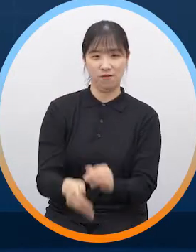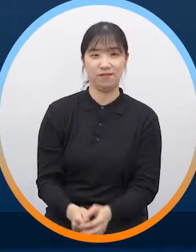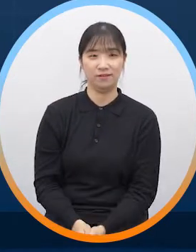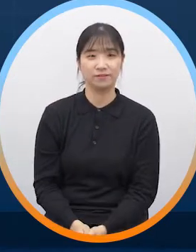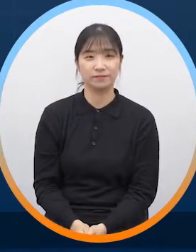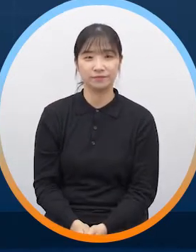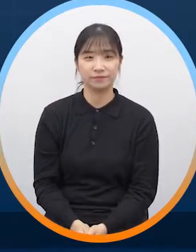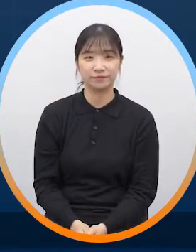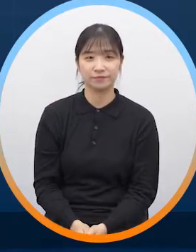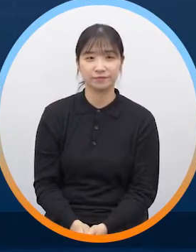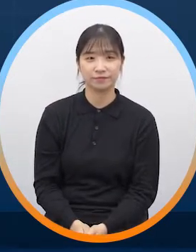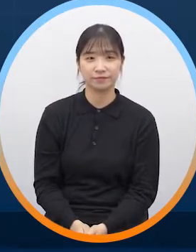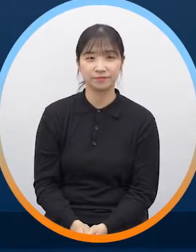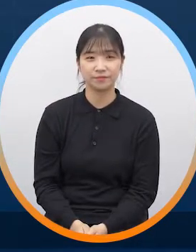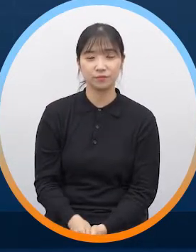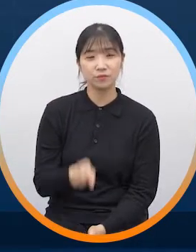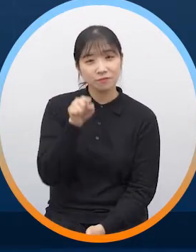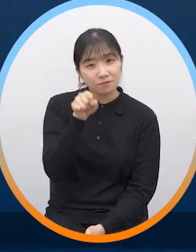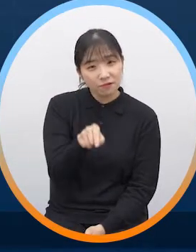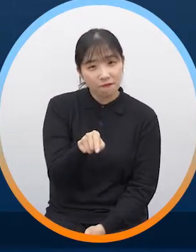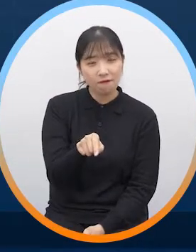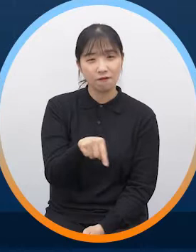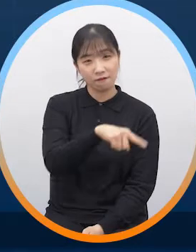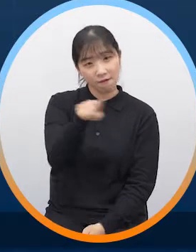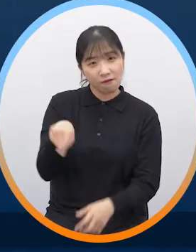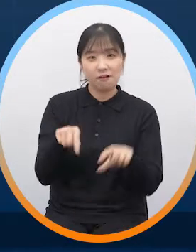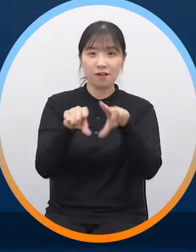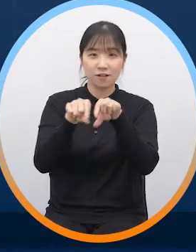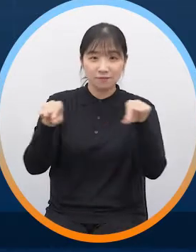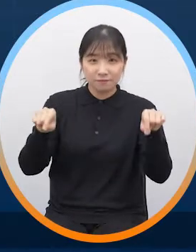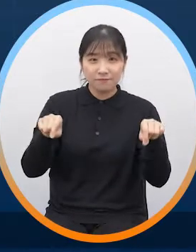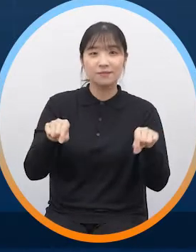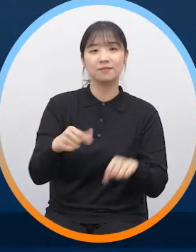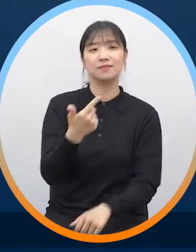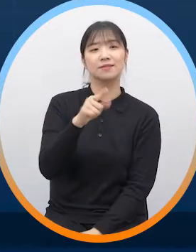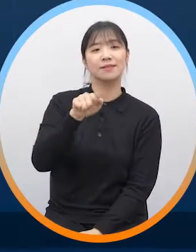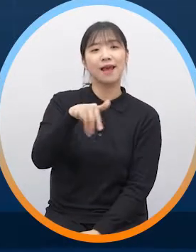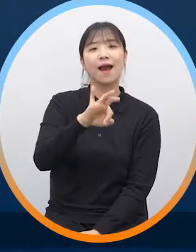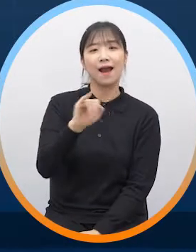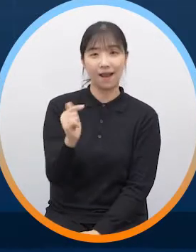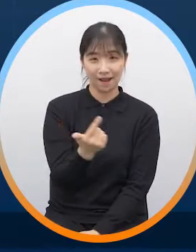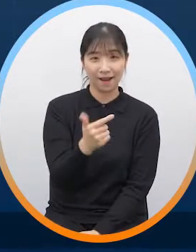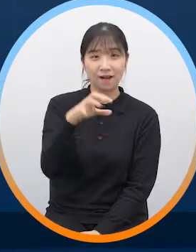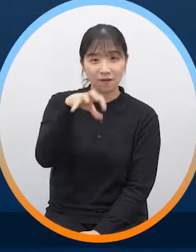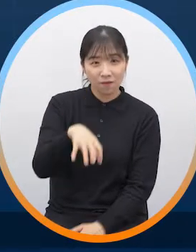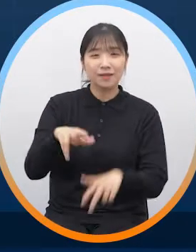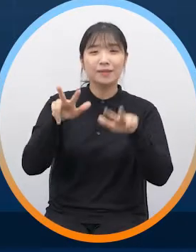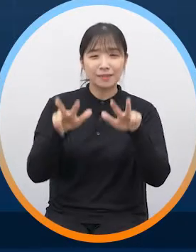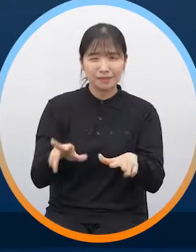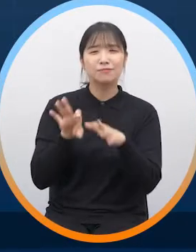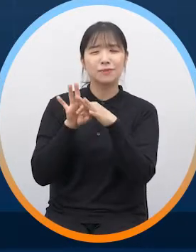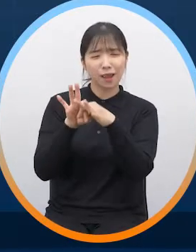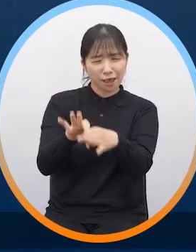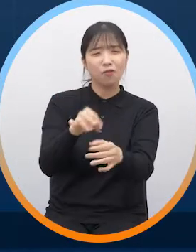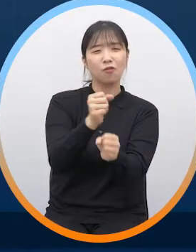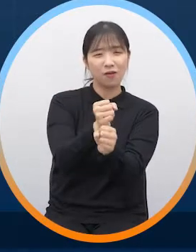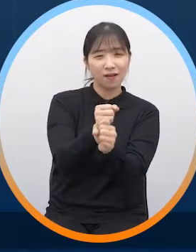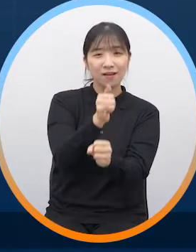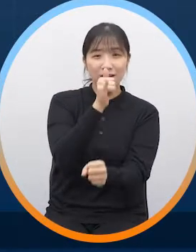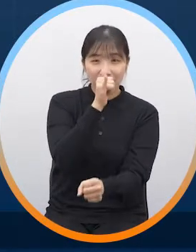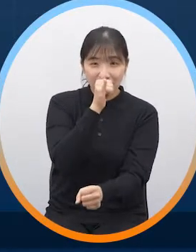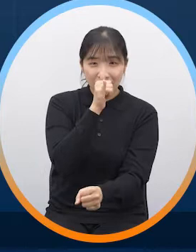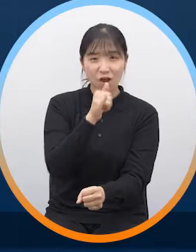민물고기입니다. 그래서 이런 음식을 나간에서는 지금도 하고는 있지만은 좀